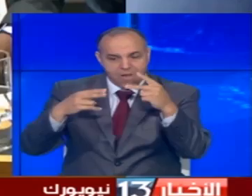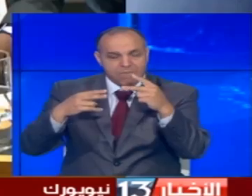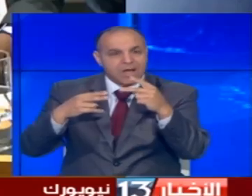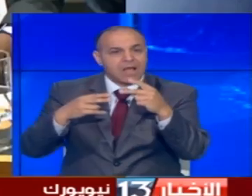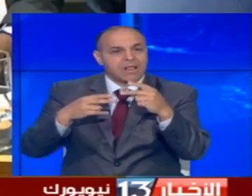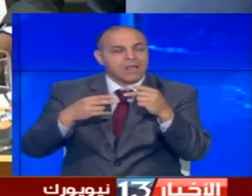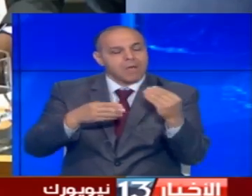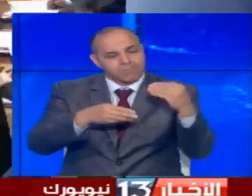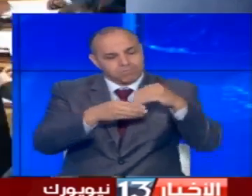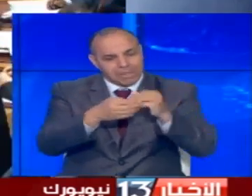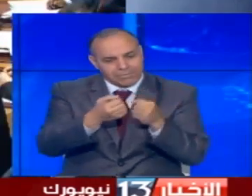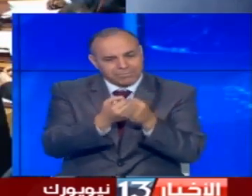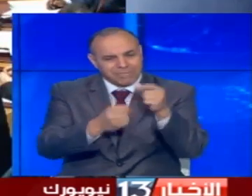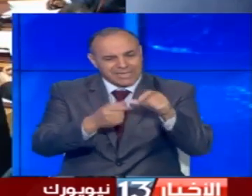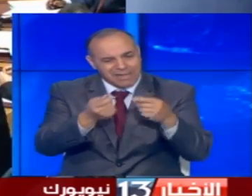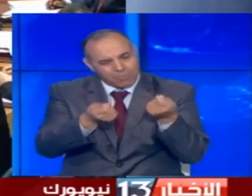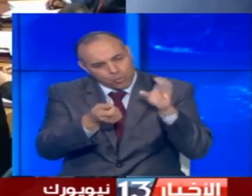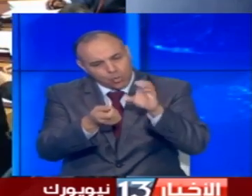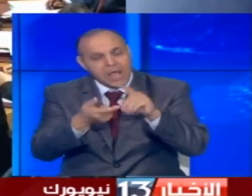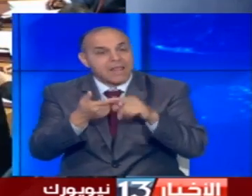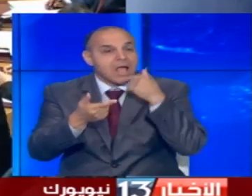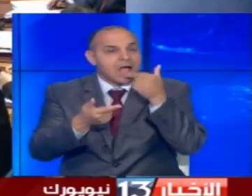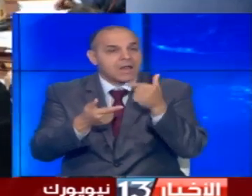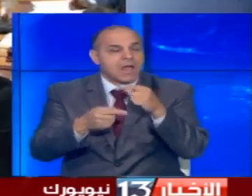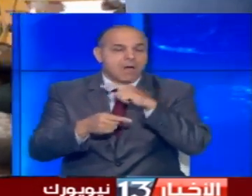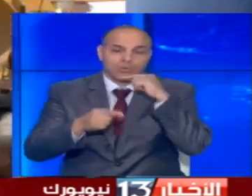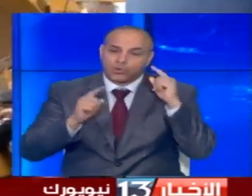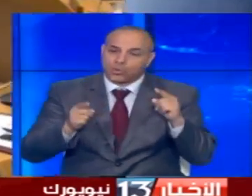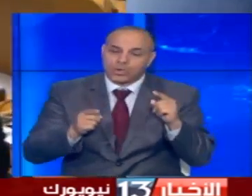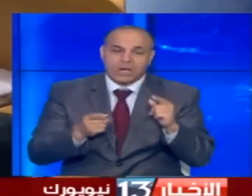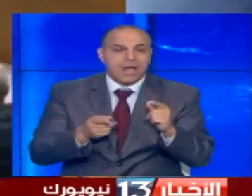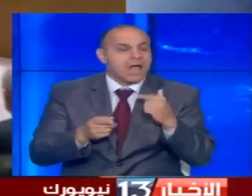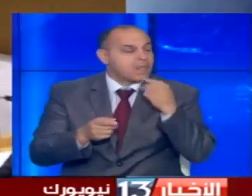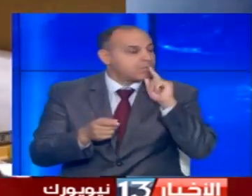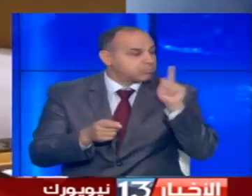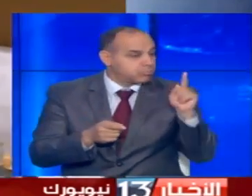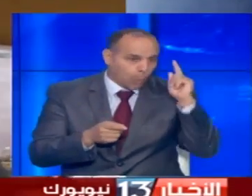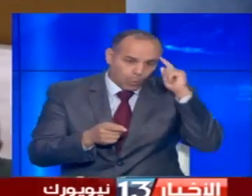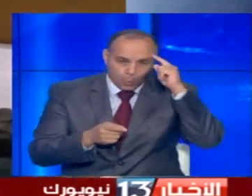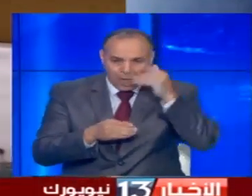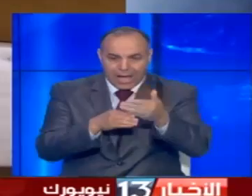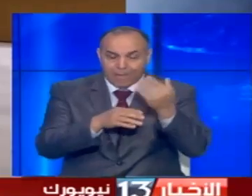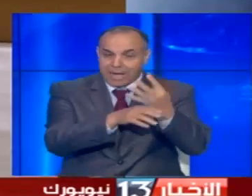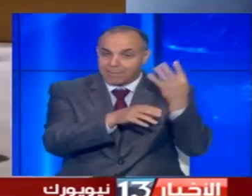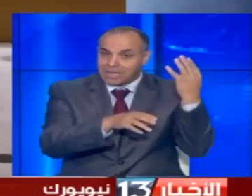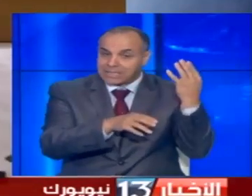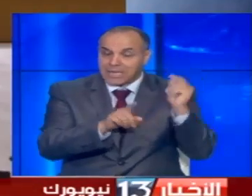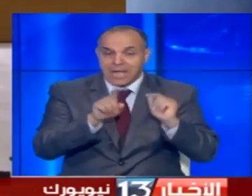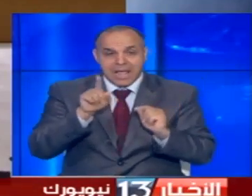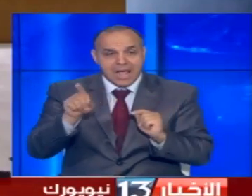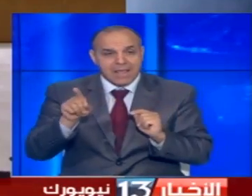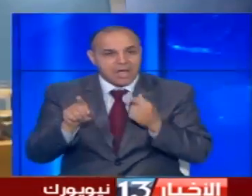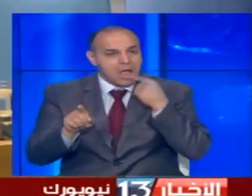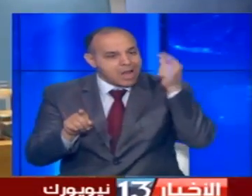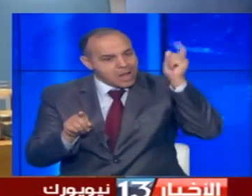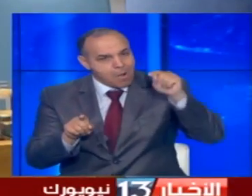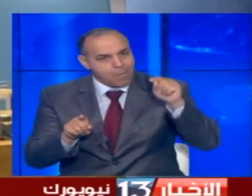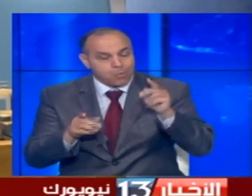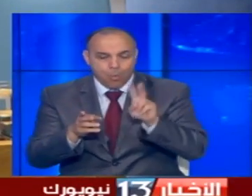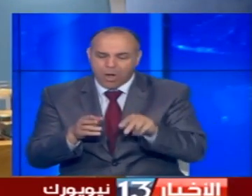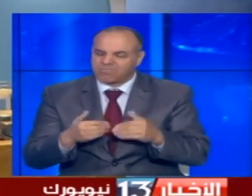ادخال المساعدات الانسانيه بعد ان اعتبرت موسكو ان التفويض الذي بدا قبل اربع سنوات لا صله له